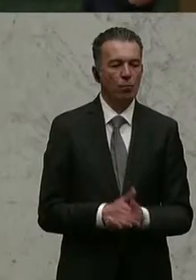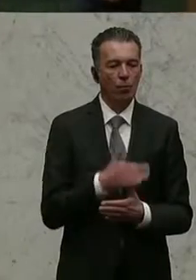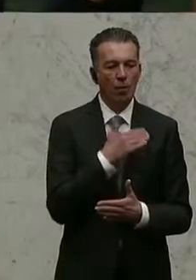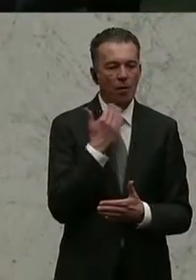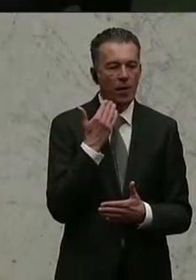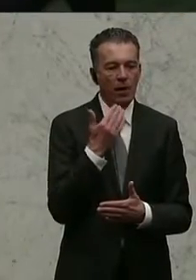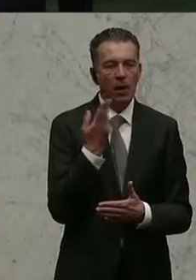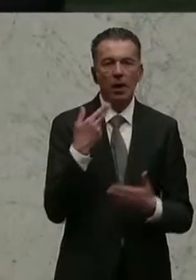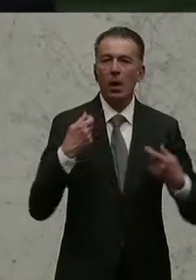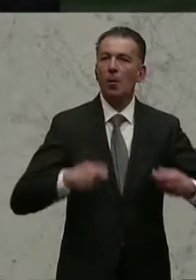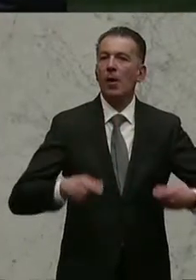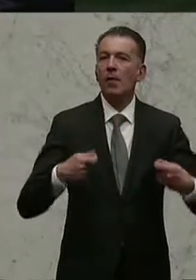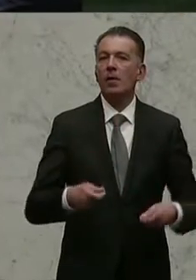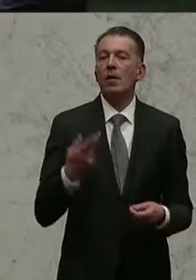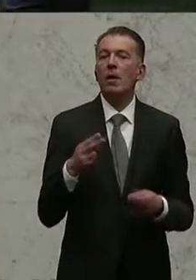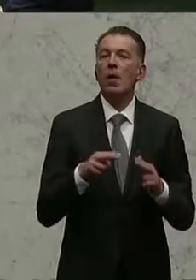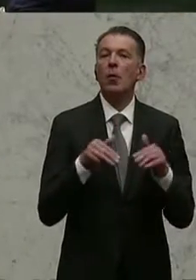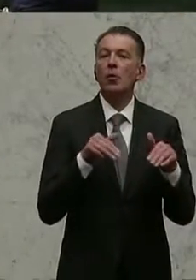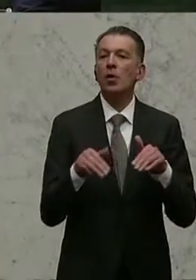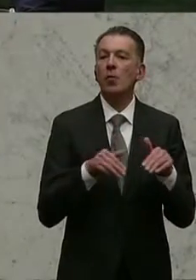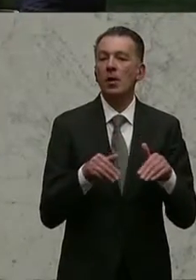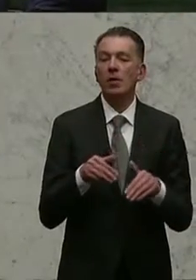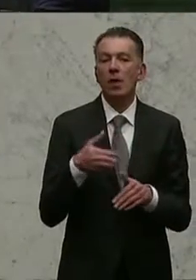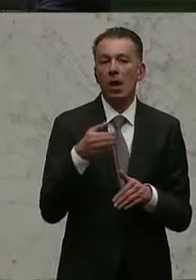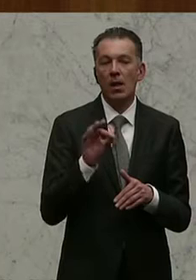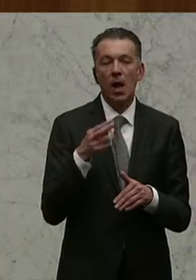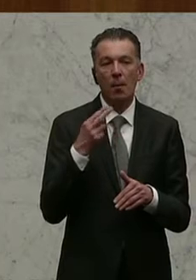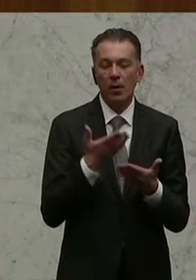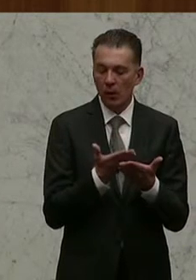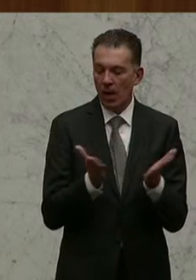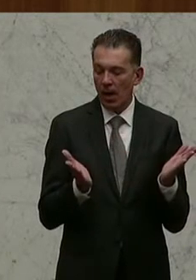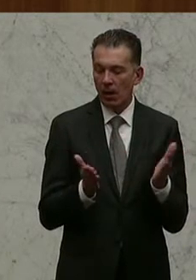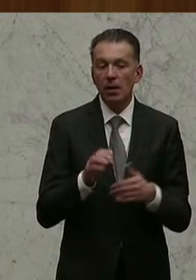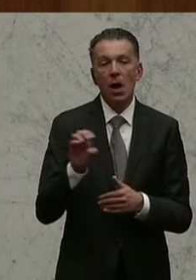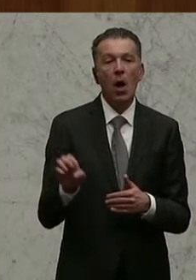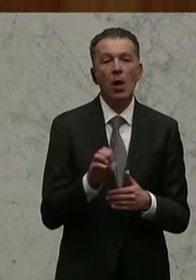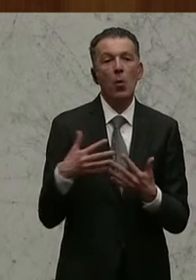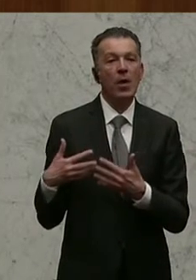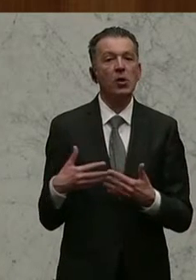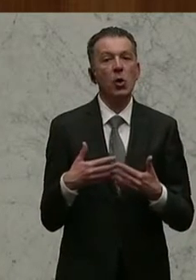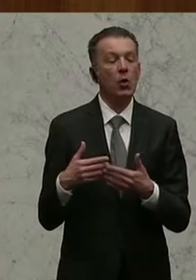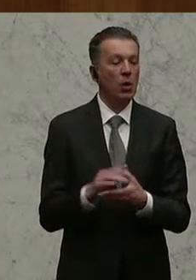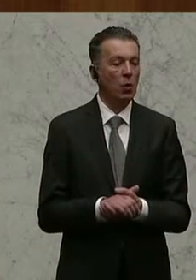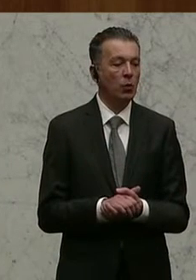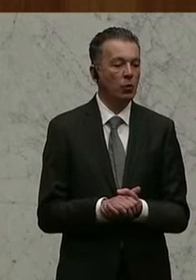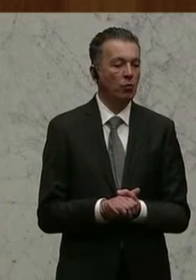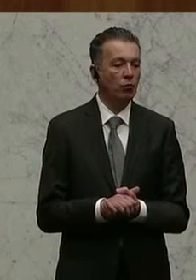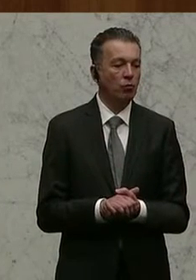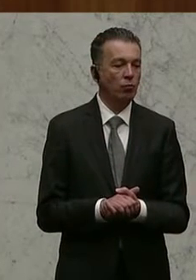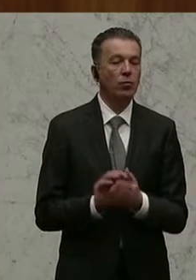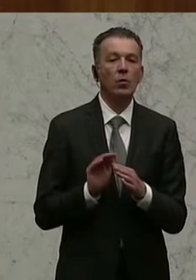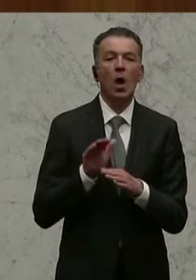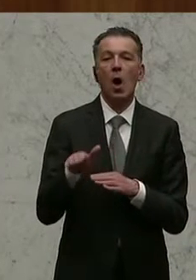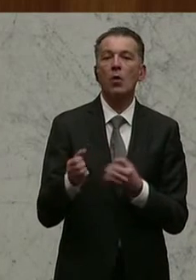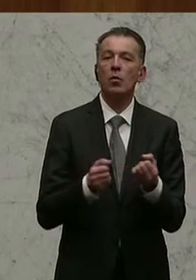Vielen Dank, Herr Präsident, Herr Bundesminister, meine Damen und Herren. Die Europäische Union nimmt im